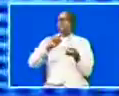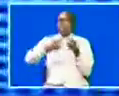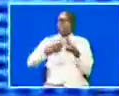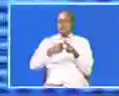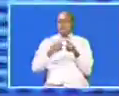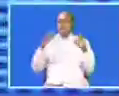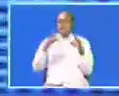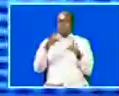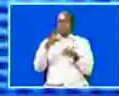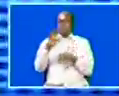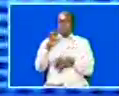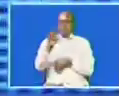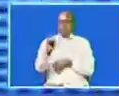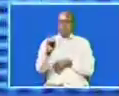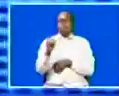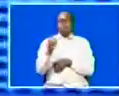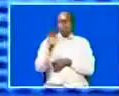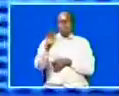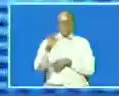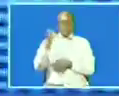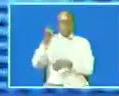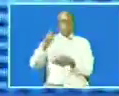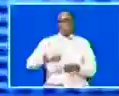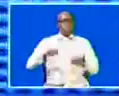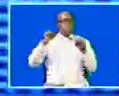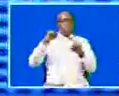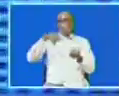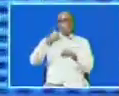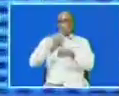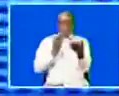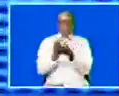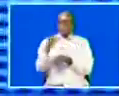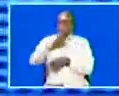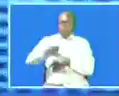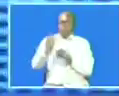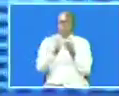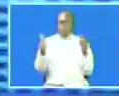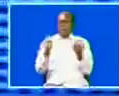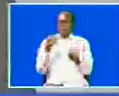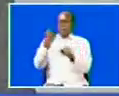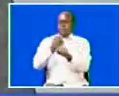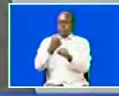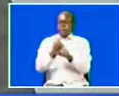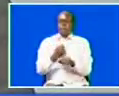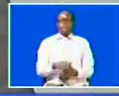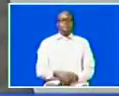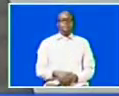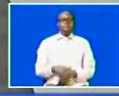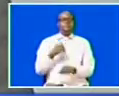Group, Orlando Liomo, amewahimiza waajiri kuhakikisha kuwepo kwa mazingira bora ya kufanya kazi. Doing your